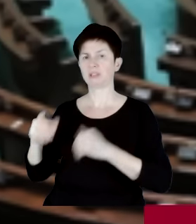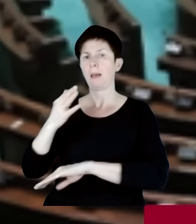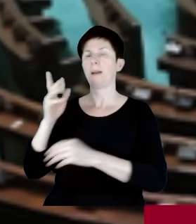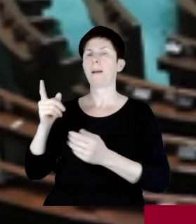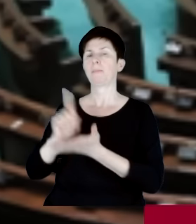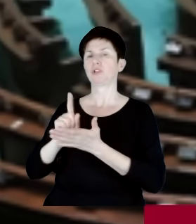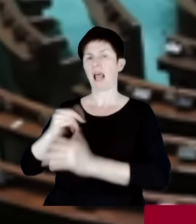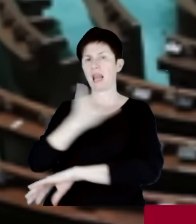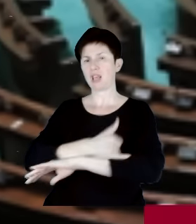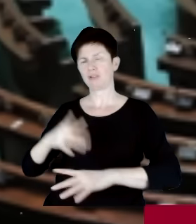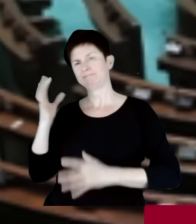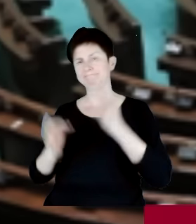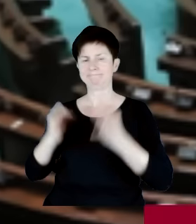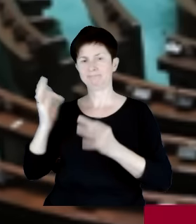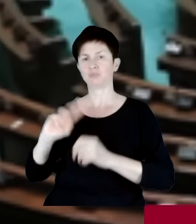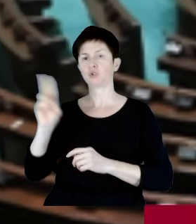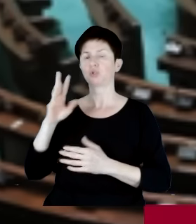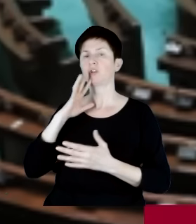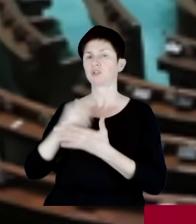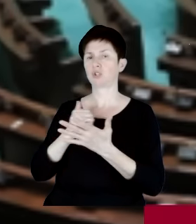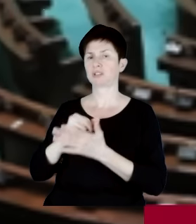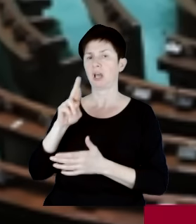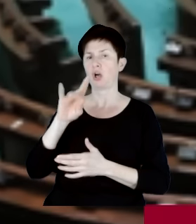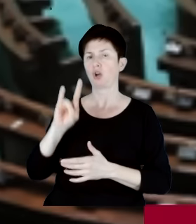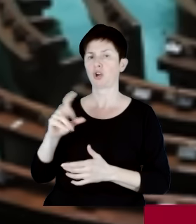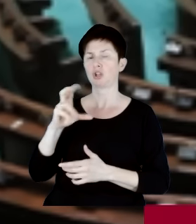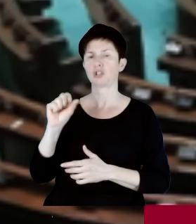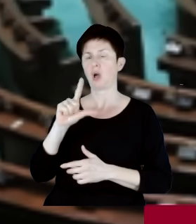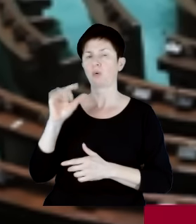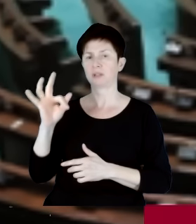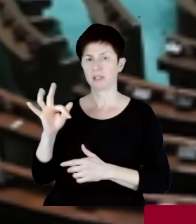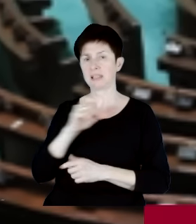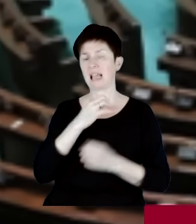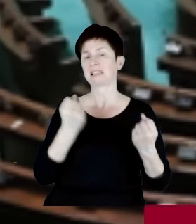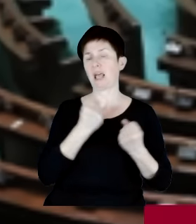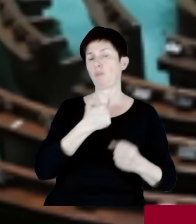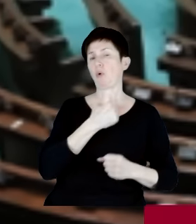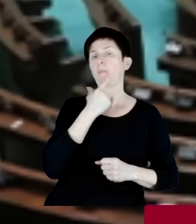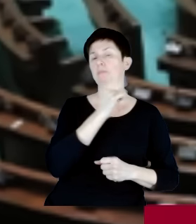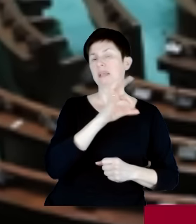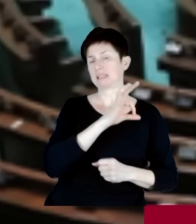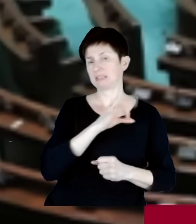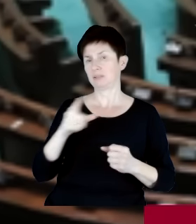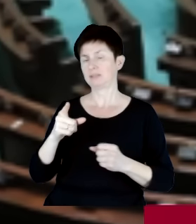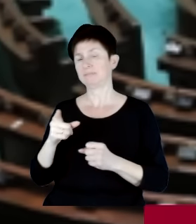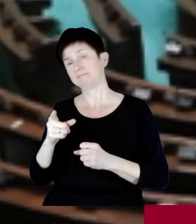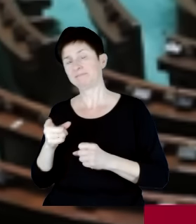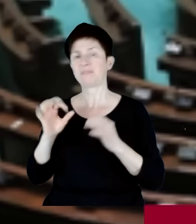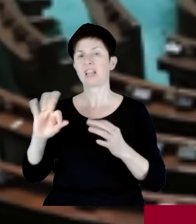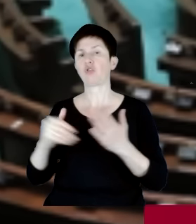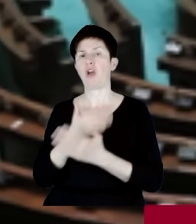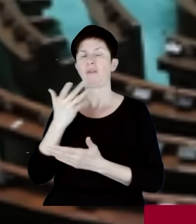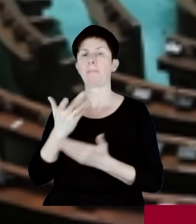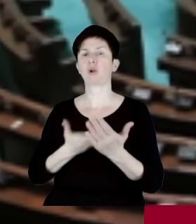którzy skorzystali z ryczałtu, do którego zachęcało Prawo i Sprawiedliwość, też no, te nowe propozycje dużej ulgi nie przynoszą.